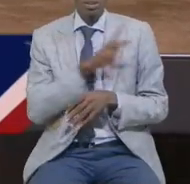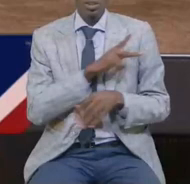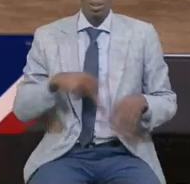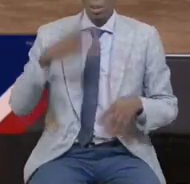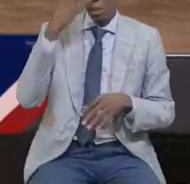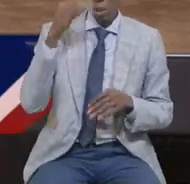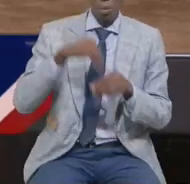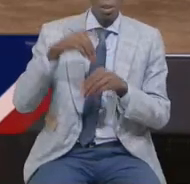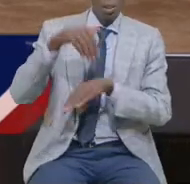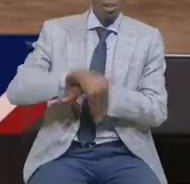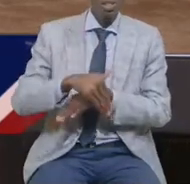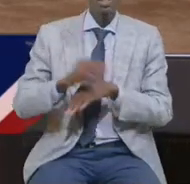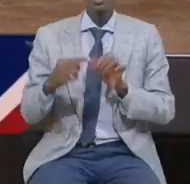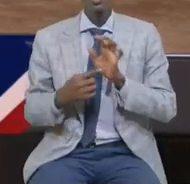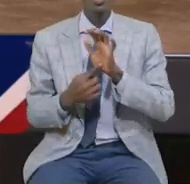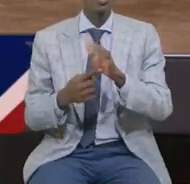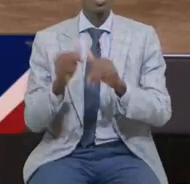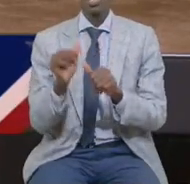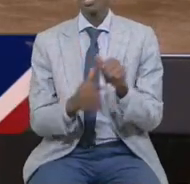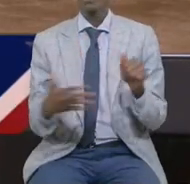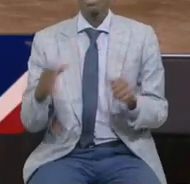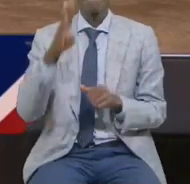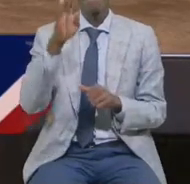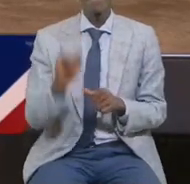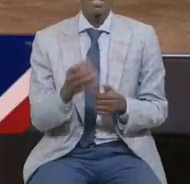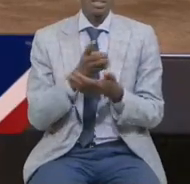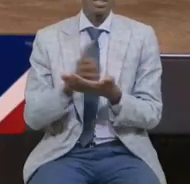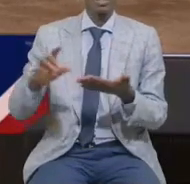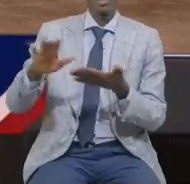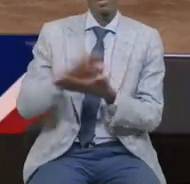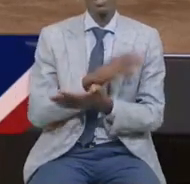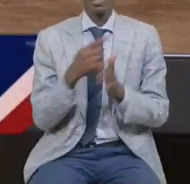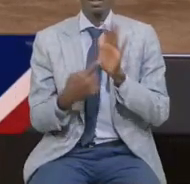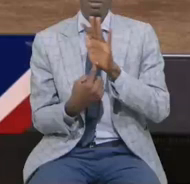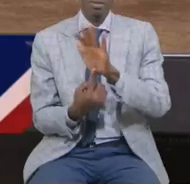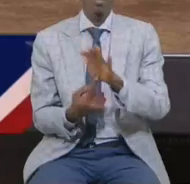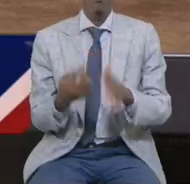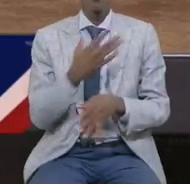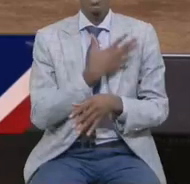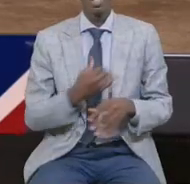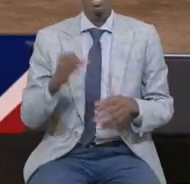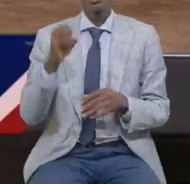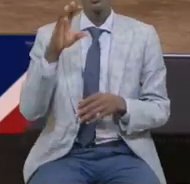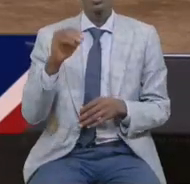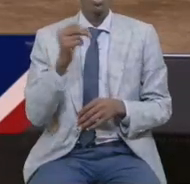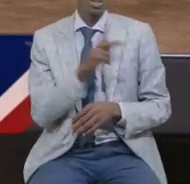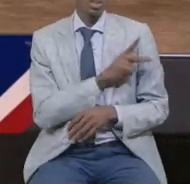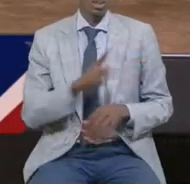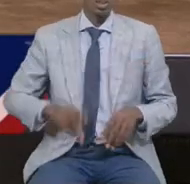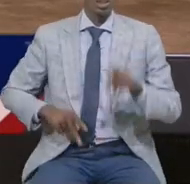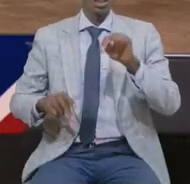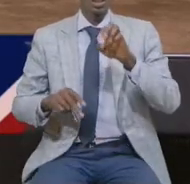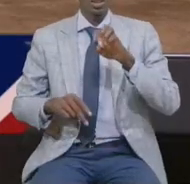au cours du jour. Et voici la nuit. Et là, Daniel a tout révélé. Et Daniel, Nebuchadnezzar lui-même a